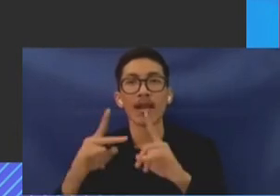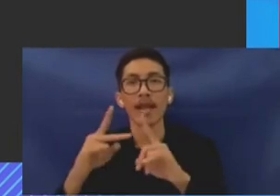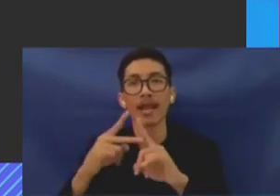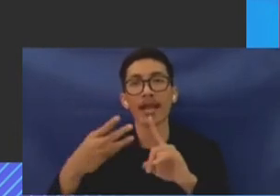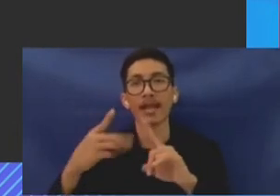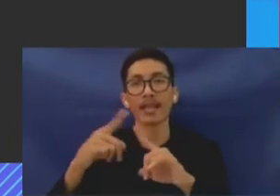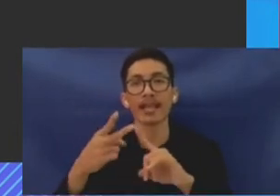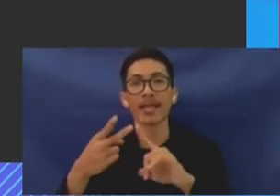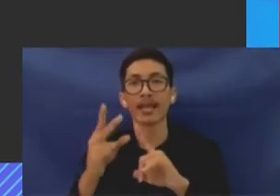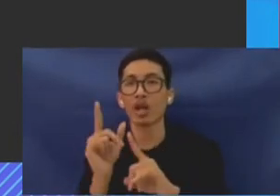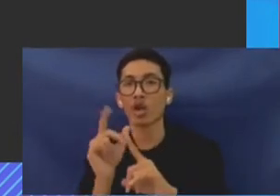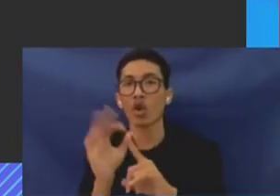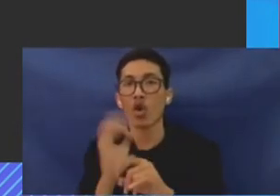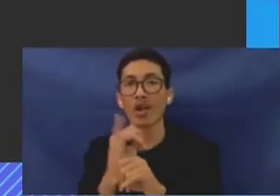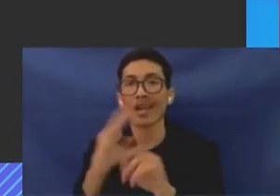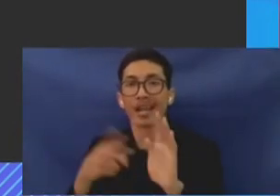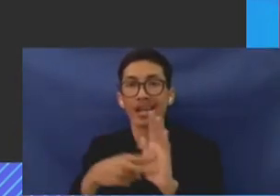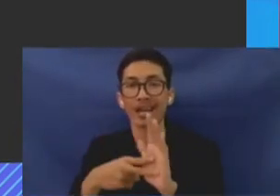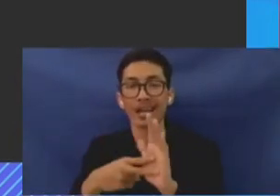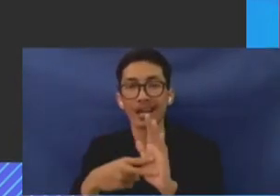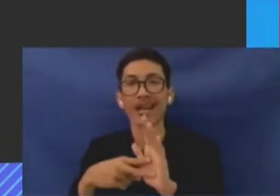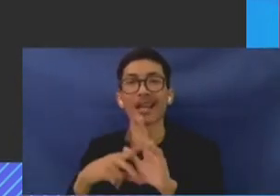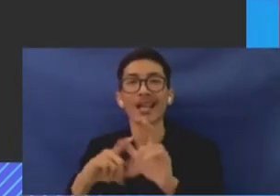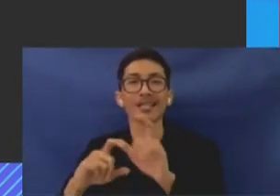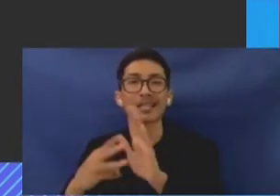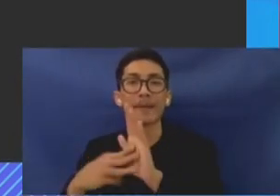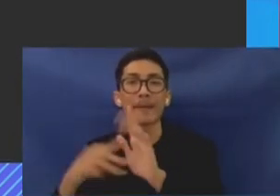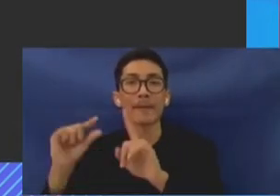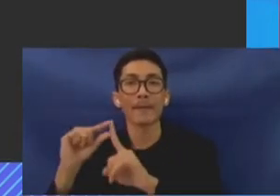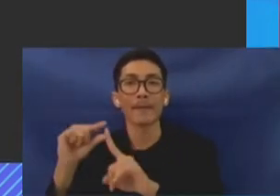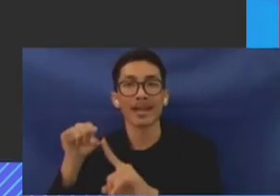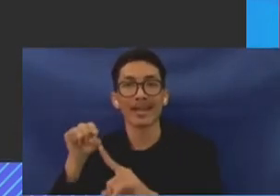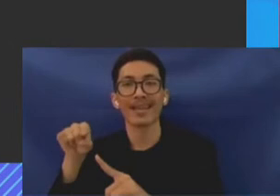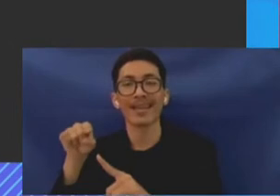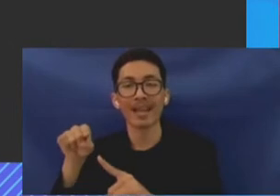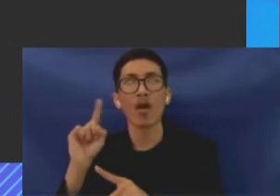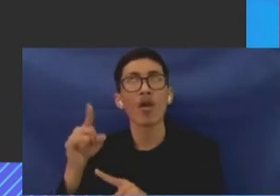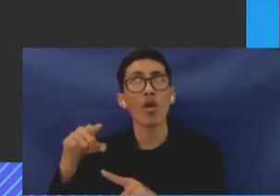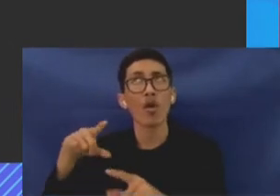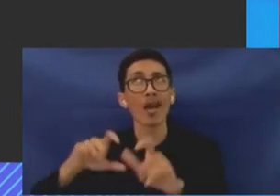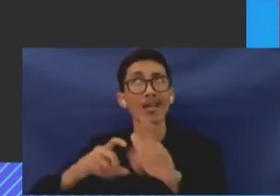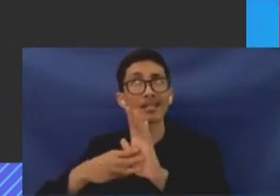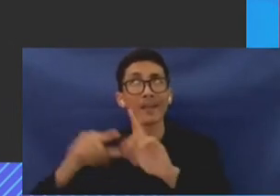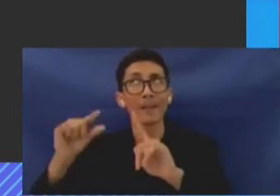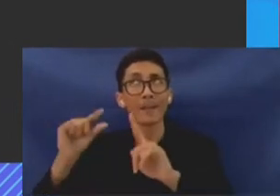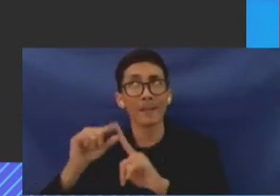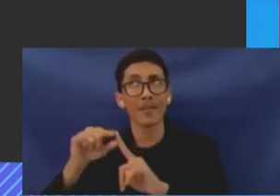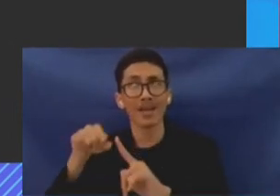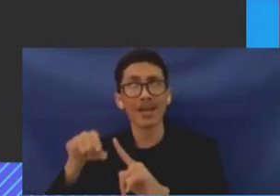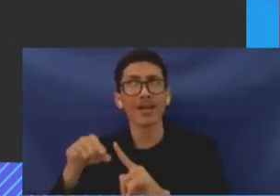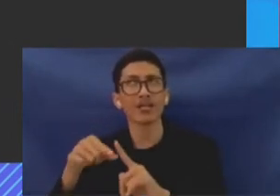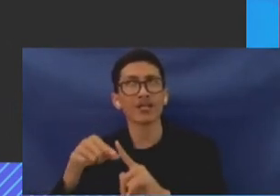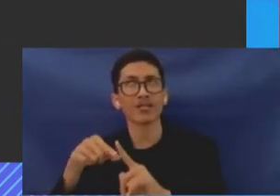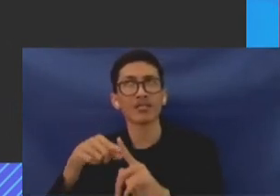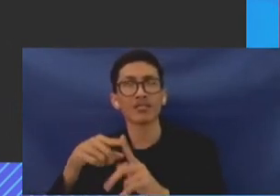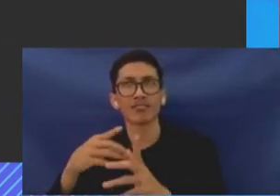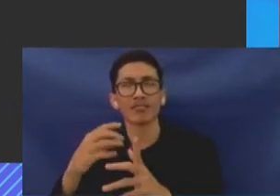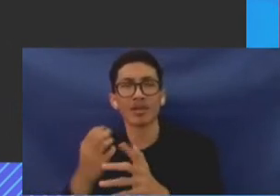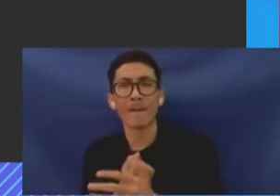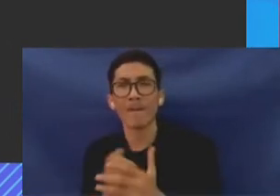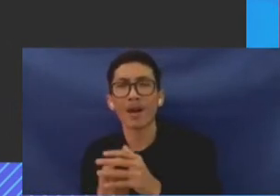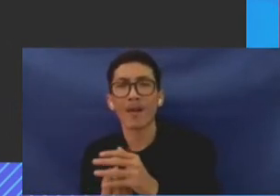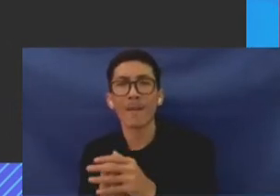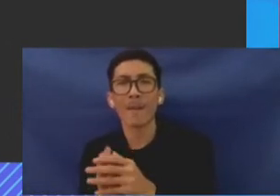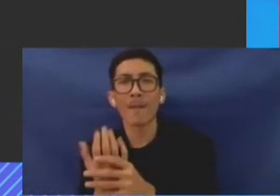gini, kalau di SMP ini anak kan mulai berkembang, mulai remaja, keinginan tahunya sudah